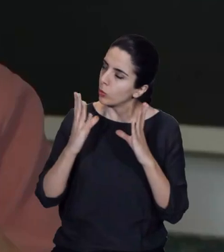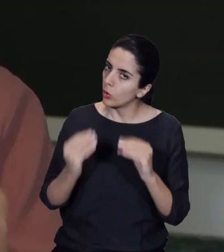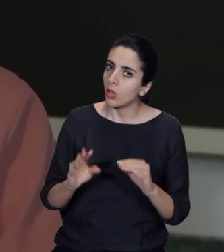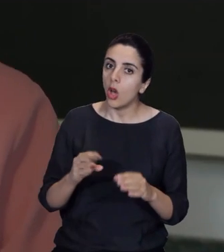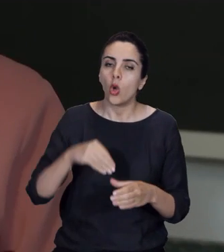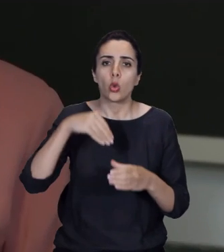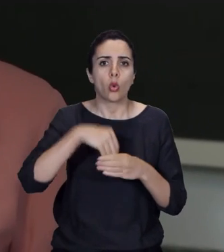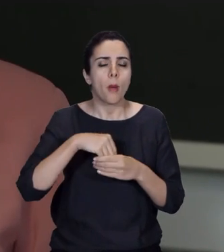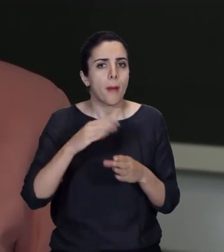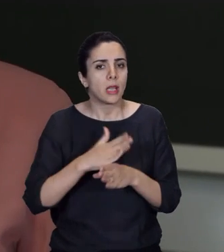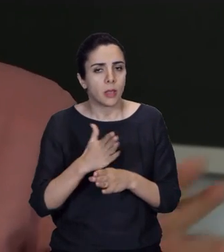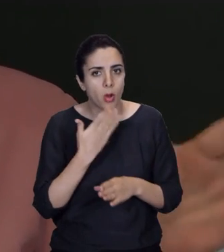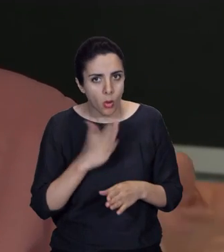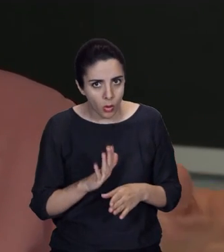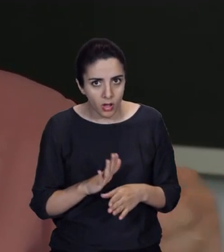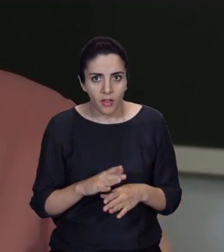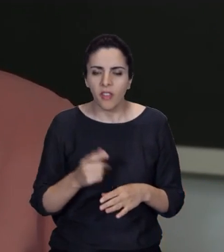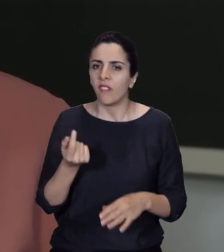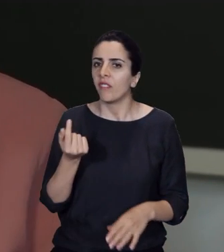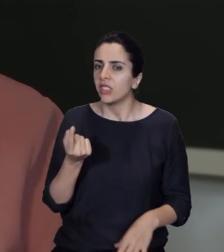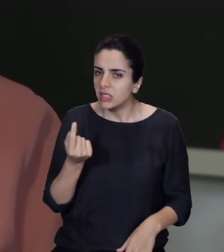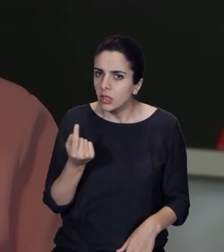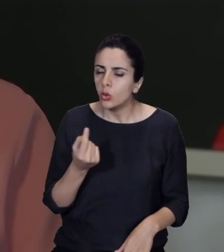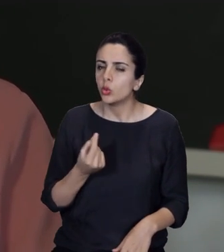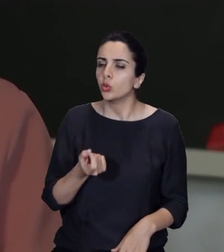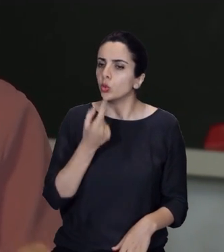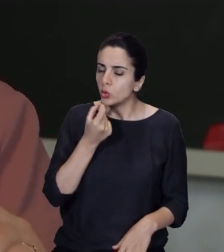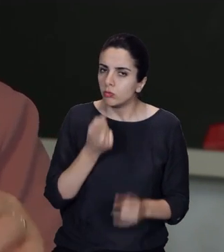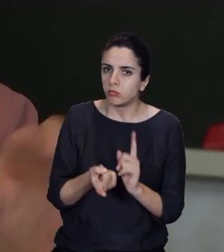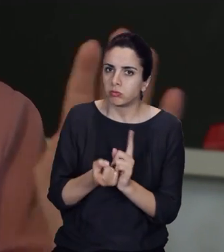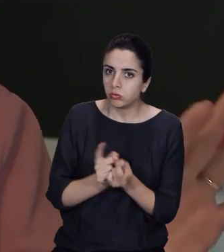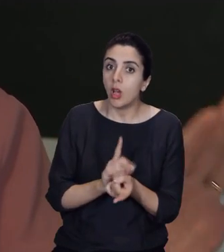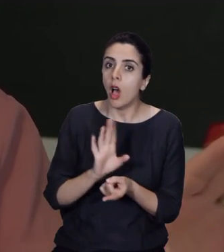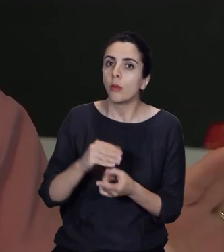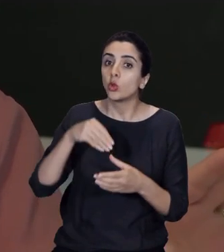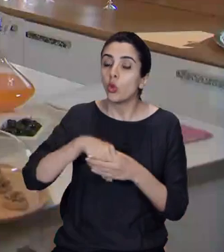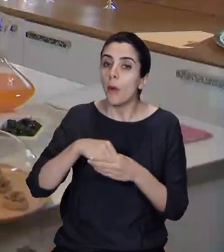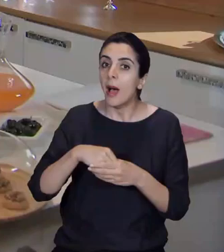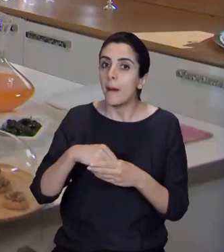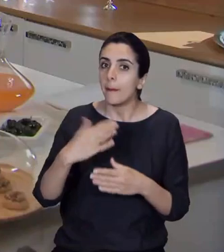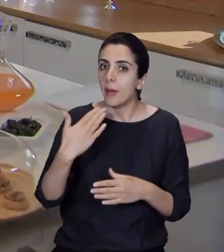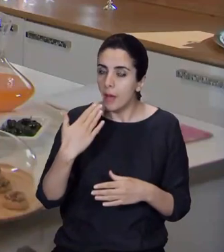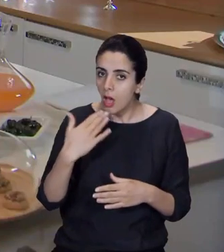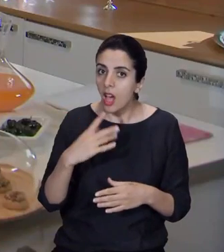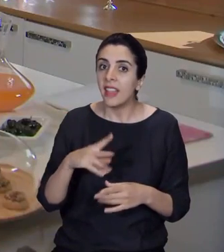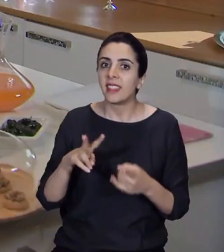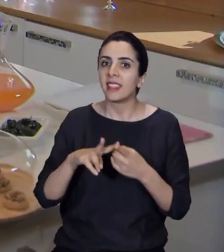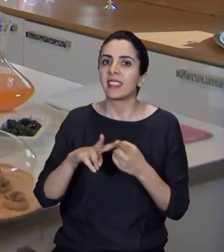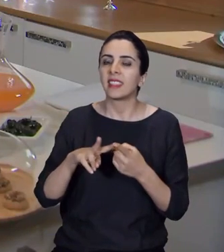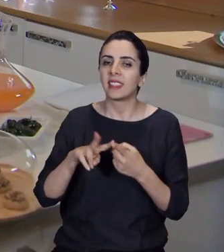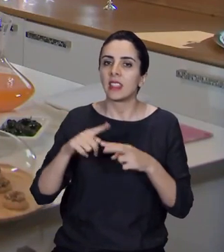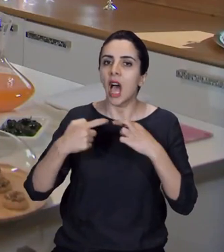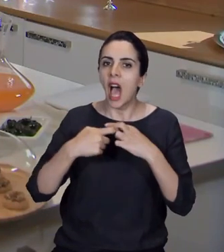Aa dolmalık malzeme de yok. Fıstık, kuru üzüm falan. Ya bir de dolmalık biber. Ha bir de nar ekşisi